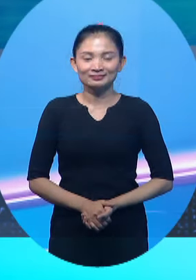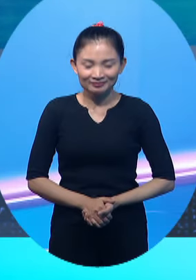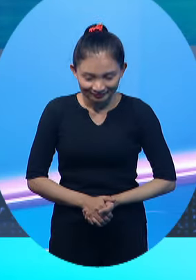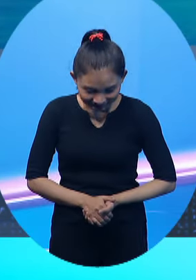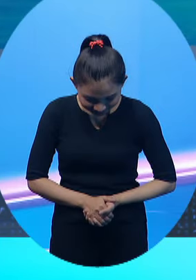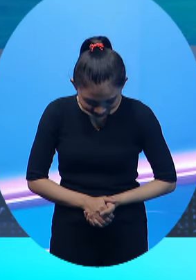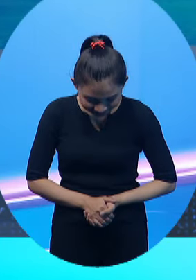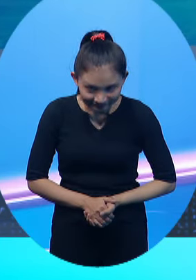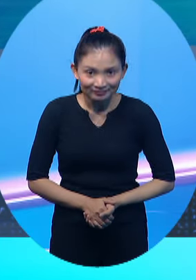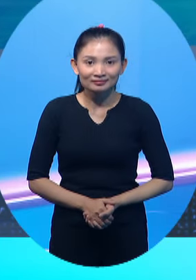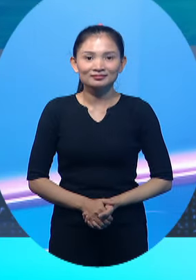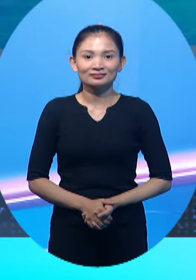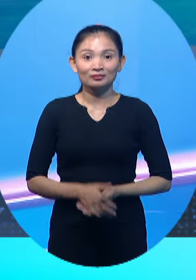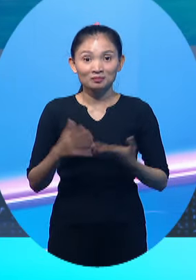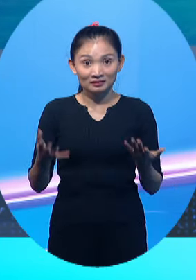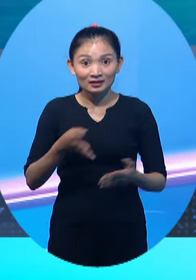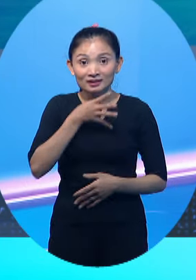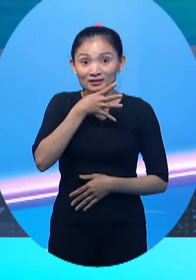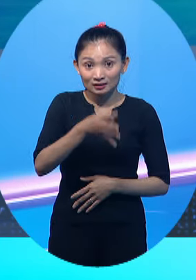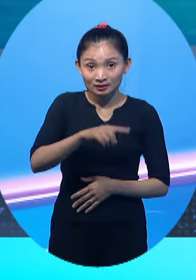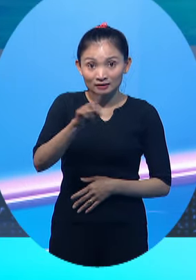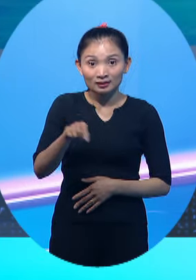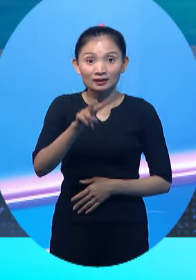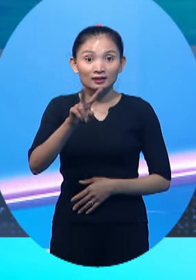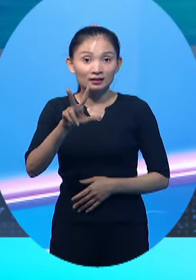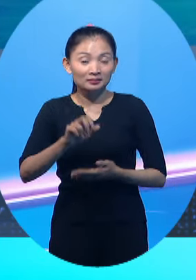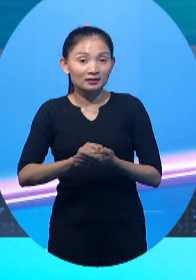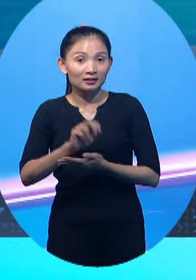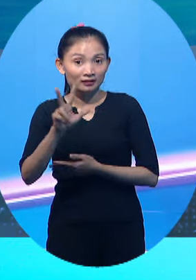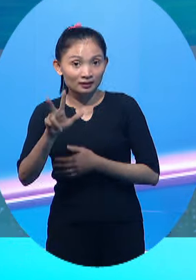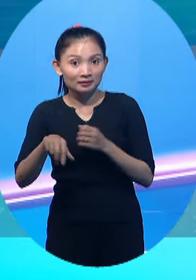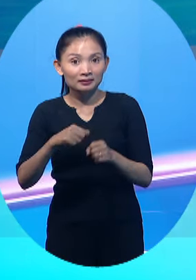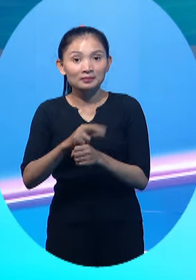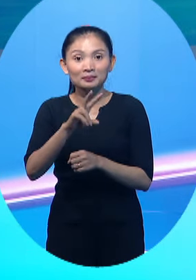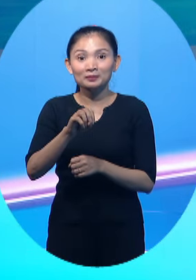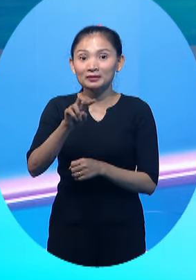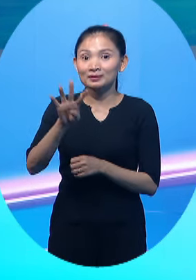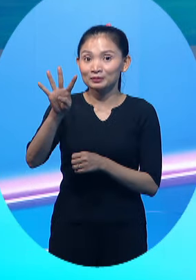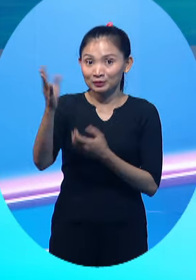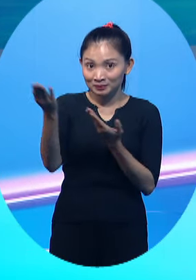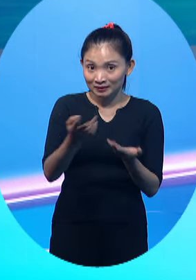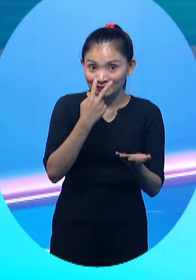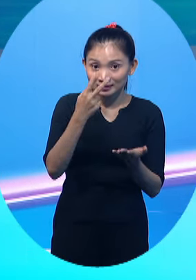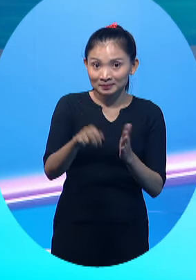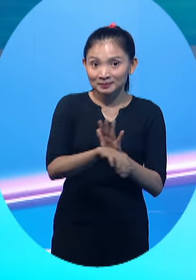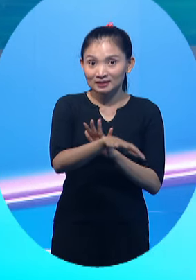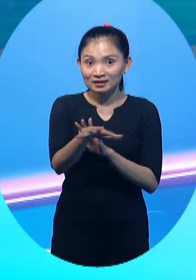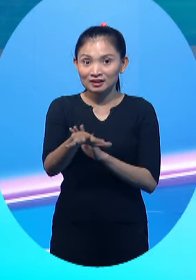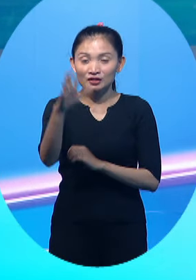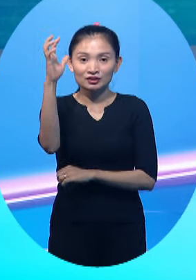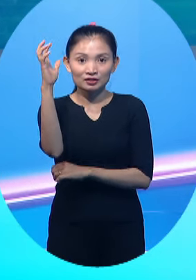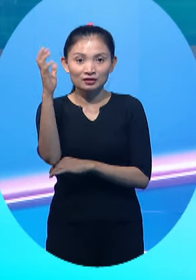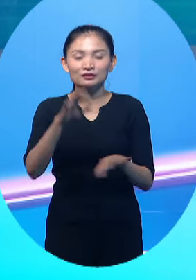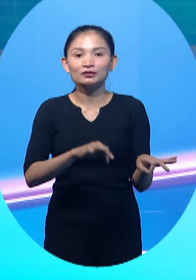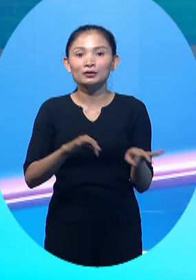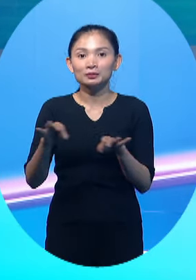Kính chào quý vị. Hôm nay thứ Tư ngày 28 tháng 8 năm 2024, mời quý vị theo dõi bản tin buổi trưa của Đài truyền hình thành phố Hồ Chí Minh. Thưa quý vị, hội chợ